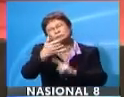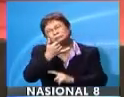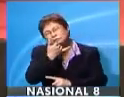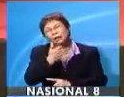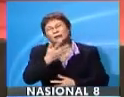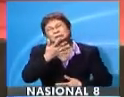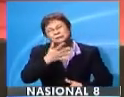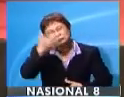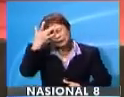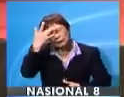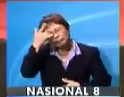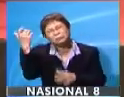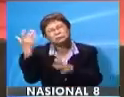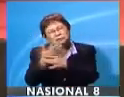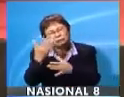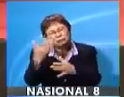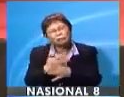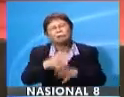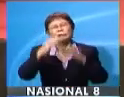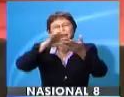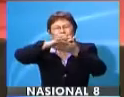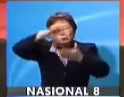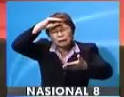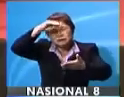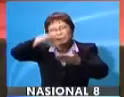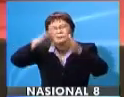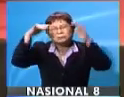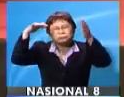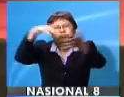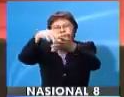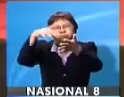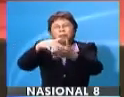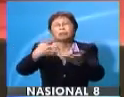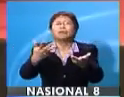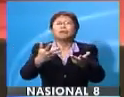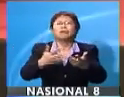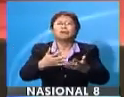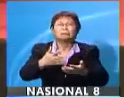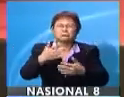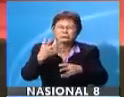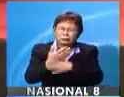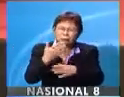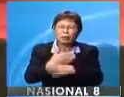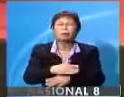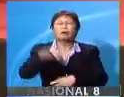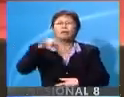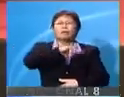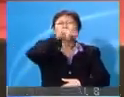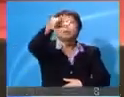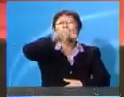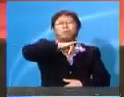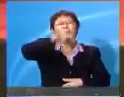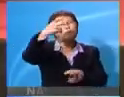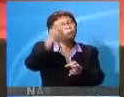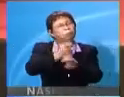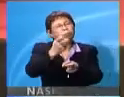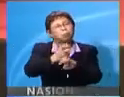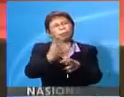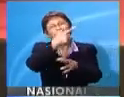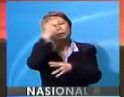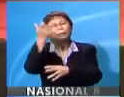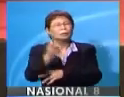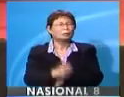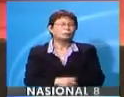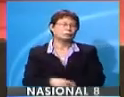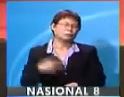mengganggu kegiatan pendidikan kita juga. Nah untuk penerbangan juga kita mengalami kesulitan. Kemarin kita ingin menghadiri di MDI ini